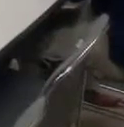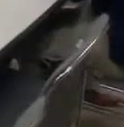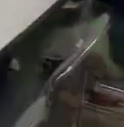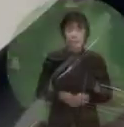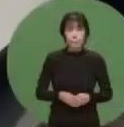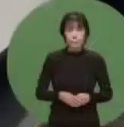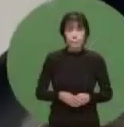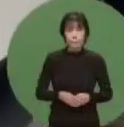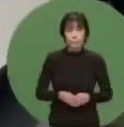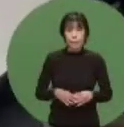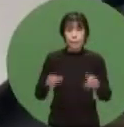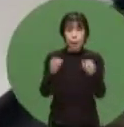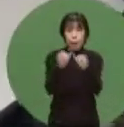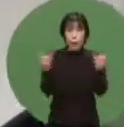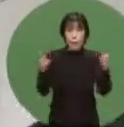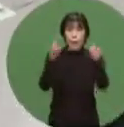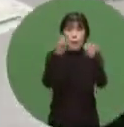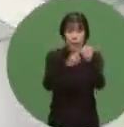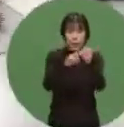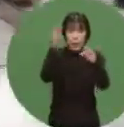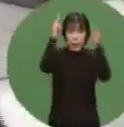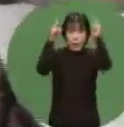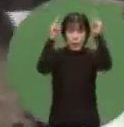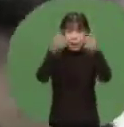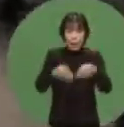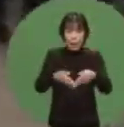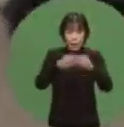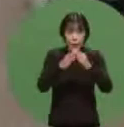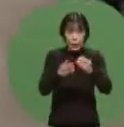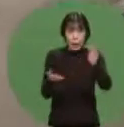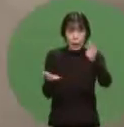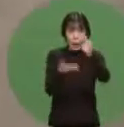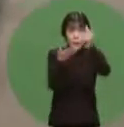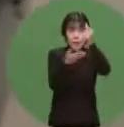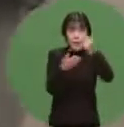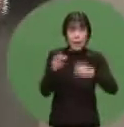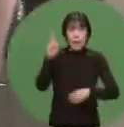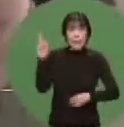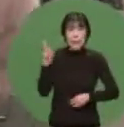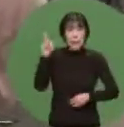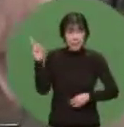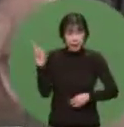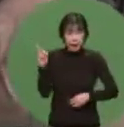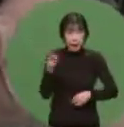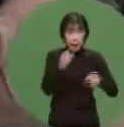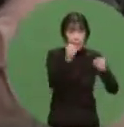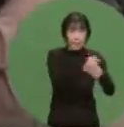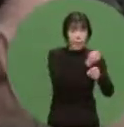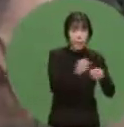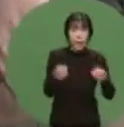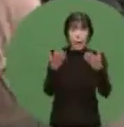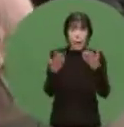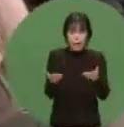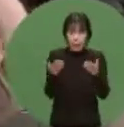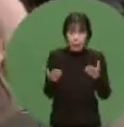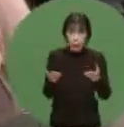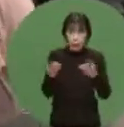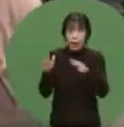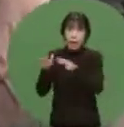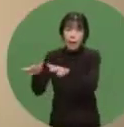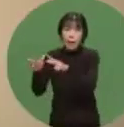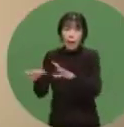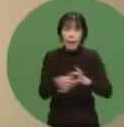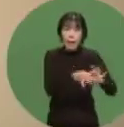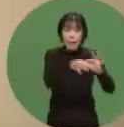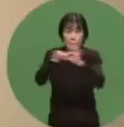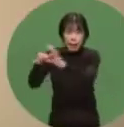そしてこちらは女性限定起業家育成セミナー。産学官が連携して好きなこと